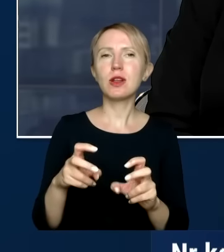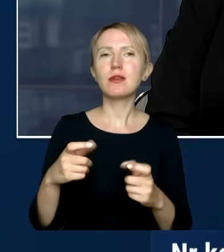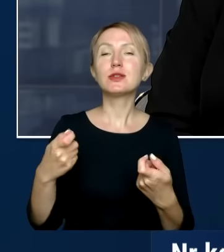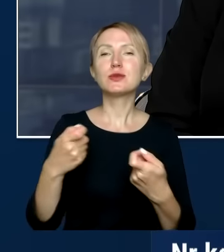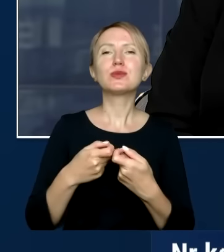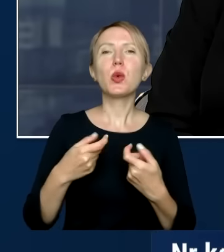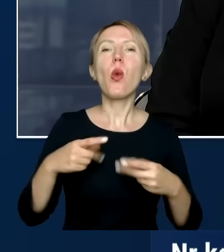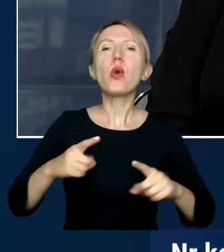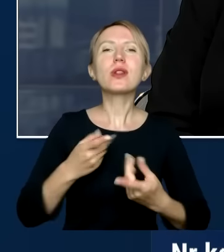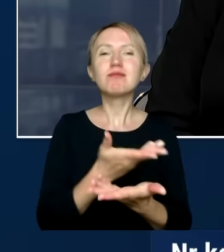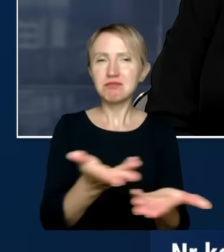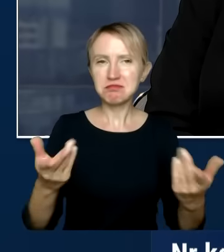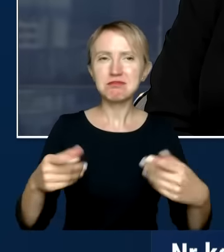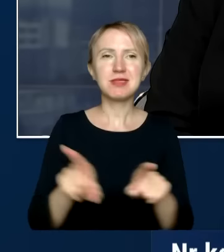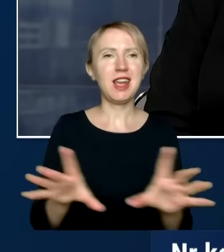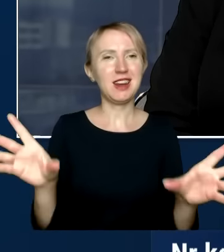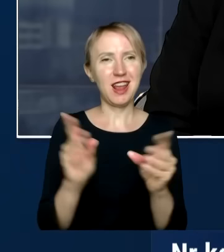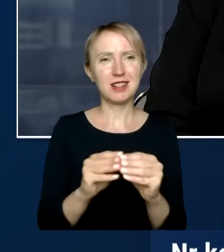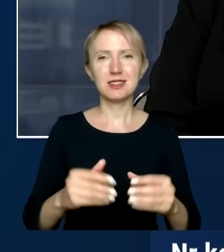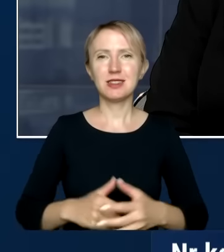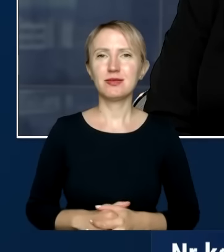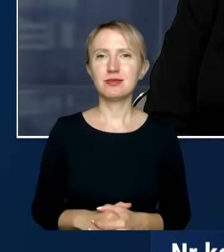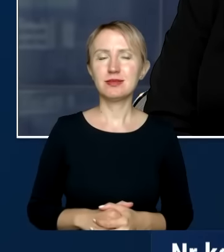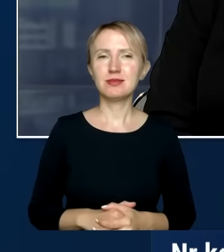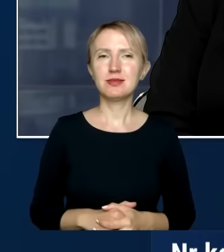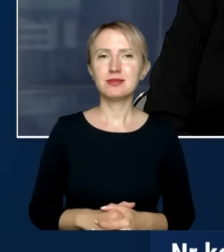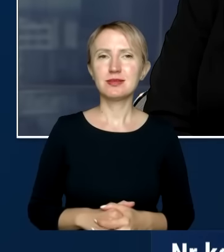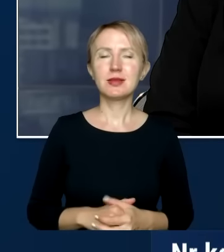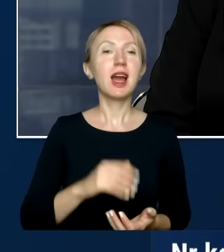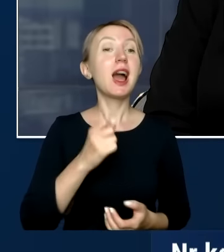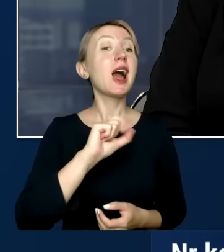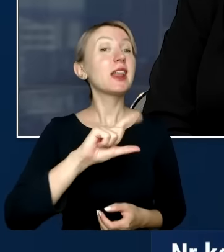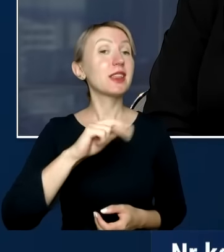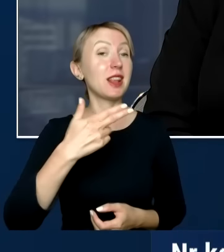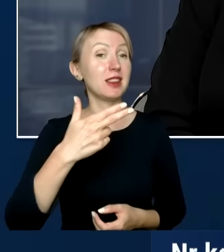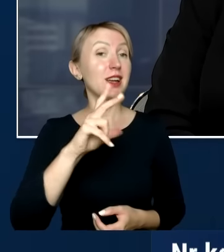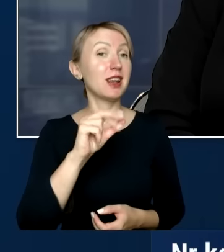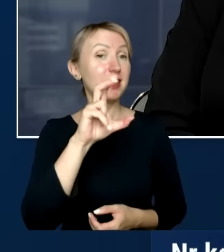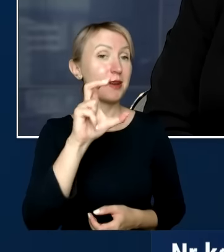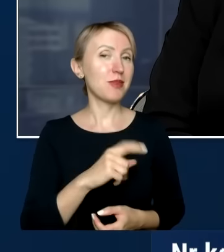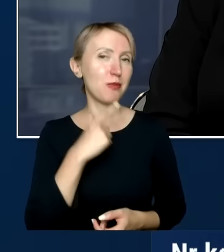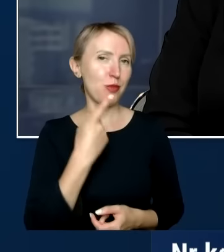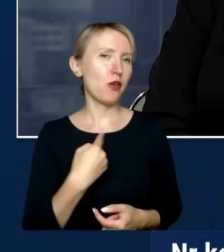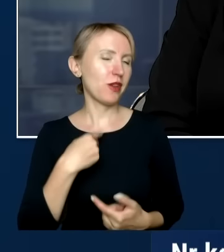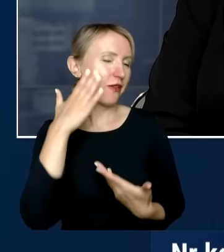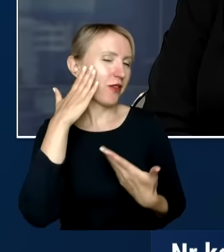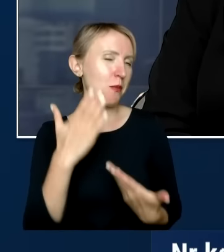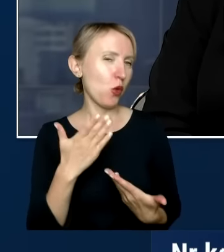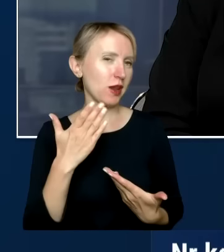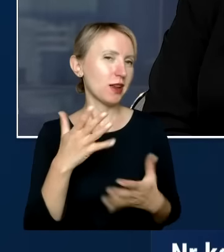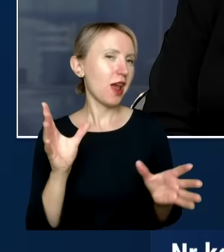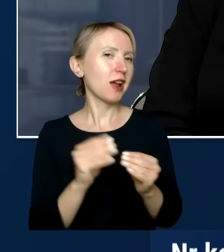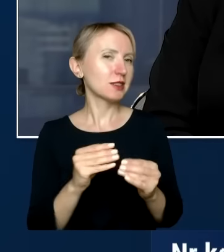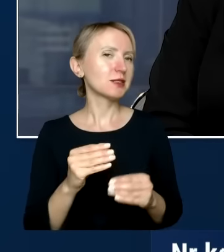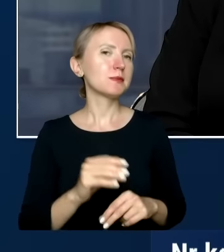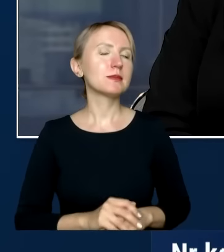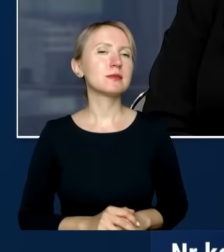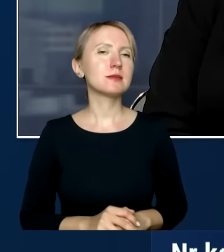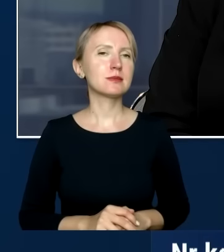przez państwa jak najbardziej a my możemy być ja i Adrian karbach powiem w twoim imieniu bo wiem że mogę moz mogę wiem mam od